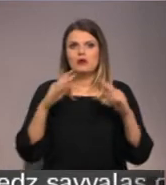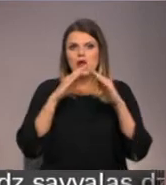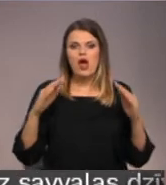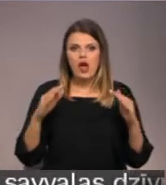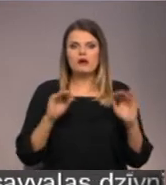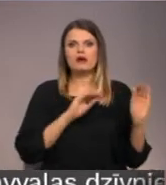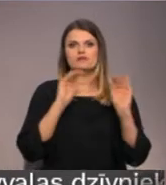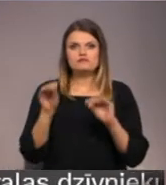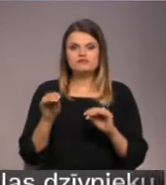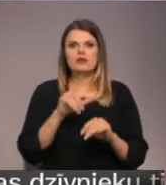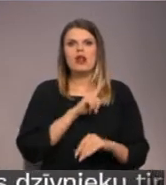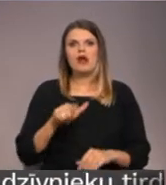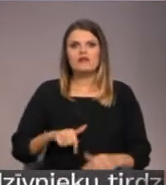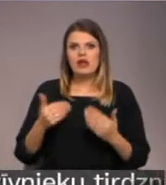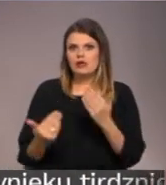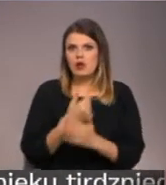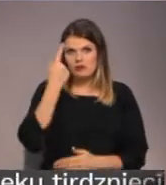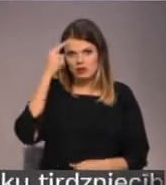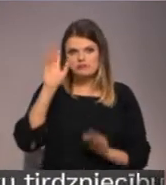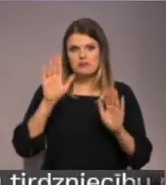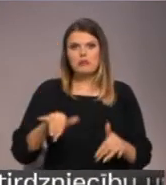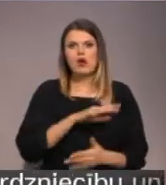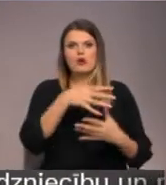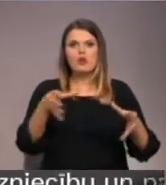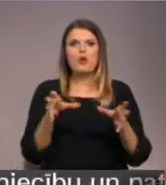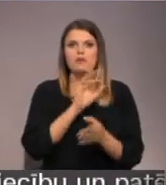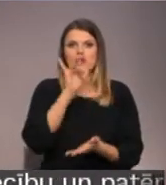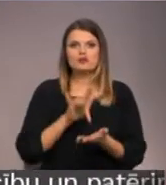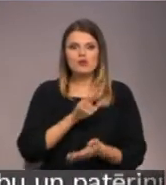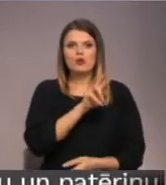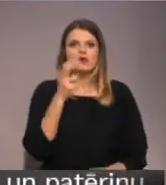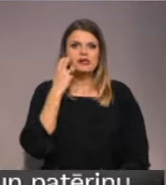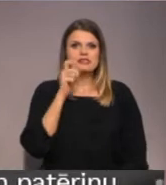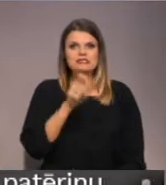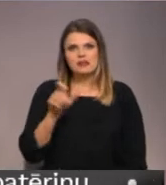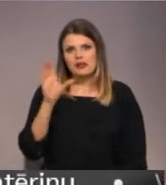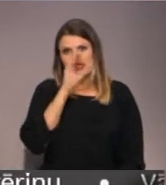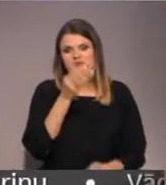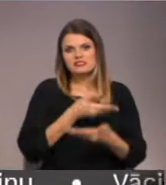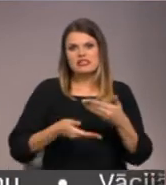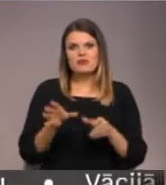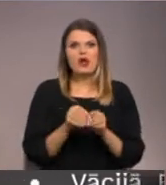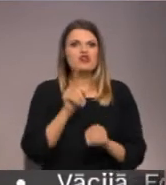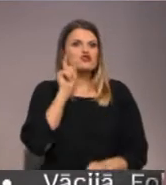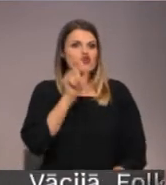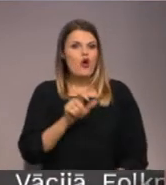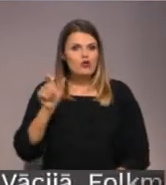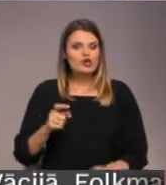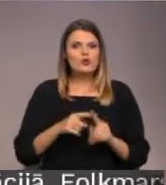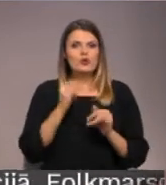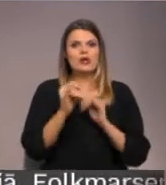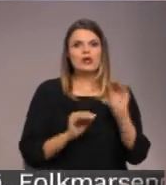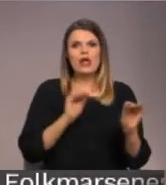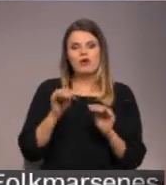ēkās tiek īstenota Latvijā jauna ideja par kopienu centru, kurā senioriem būs iespēja sadarboties ar